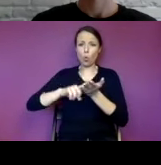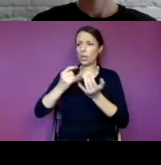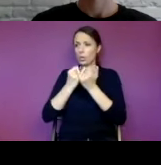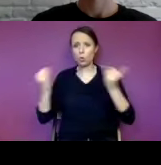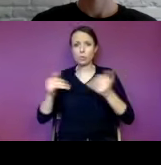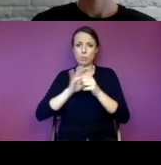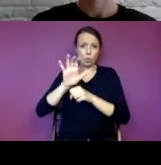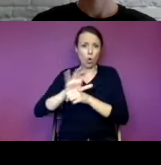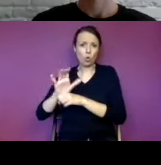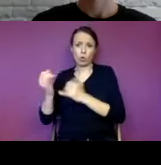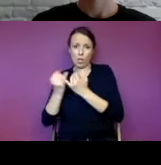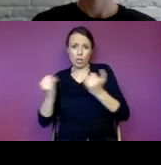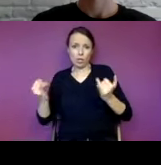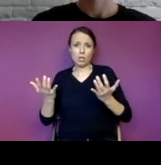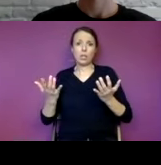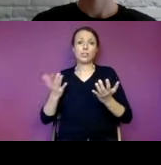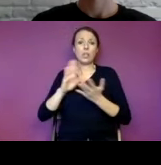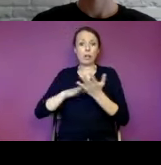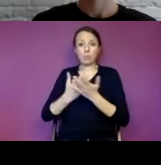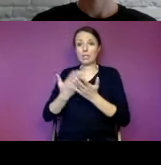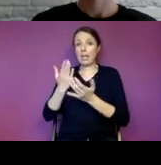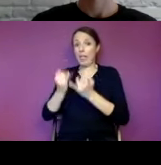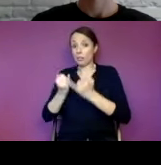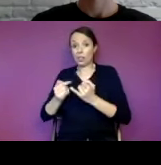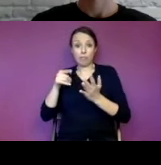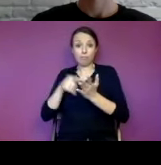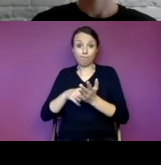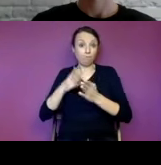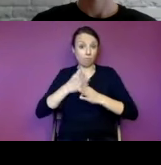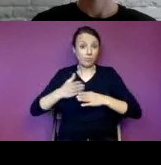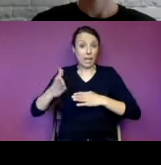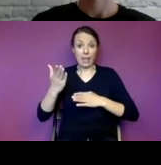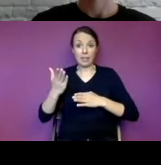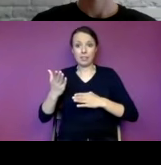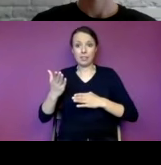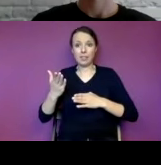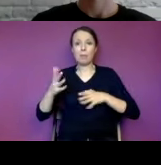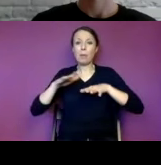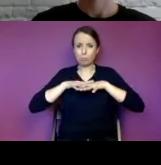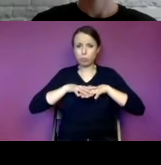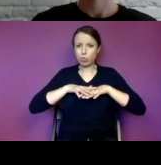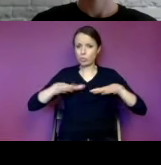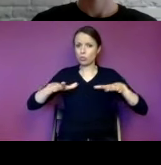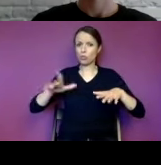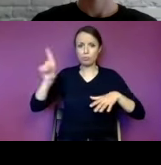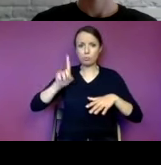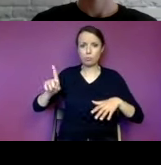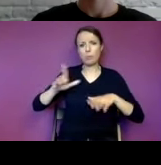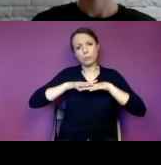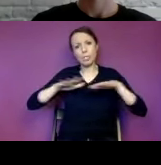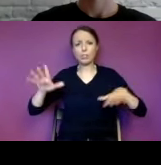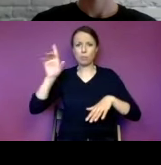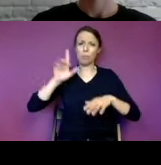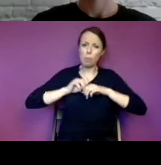produkując te obrazy, kopiując je jakoś w takiej przestrzeni publicznej, nie